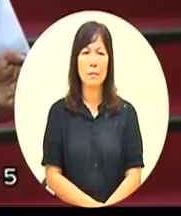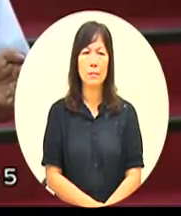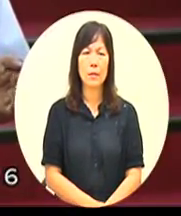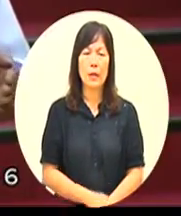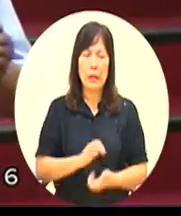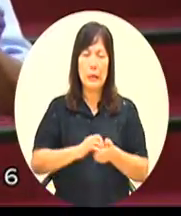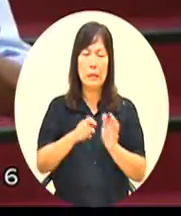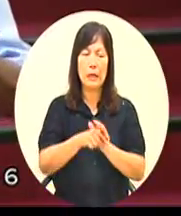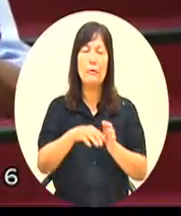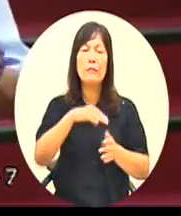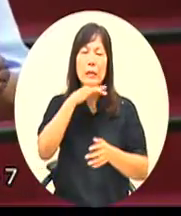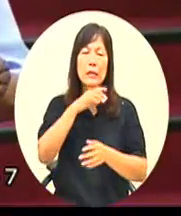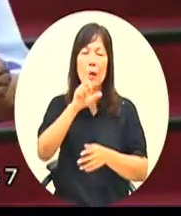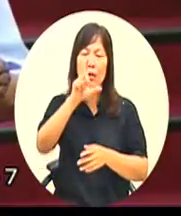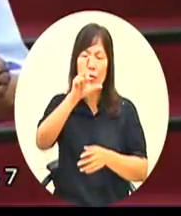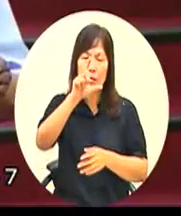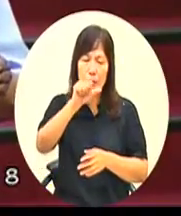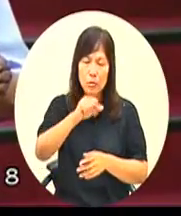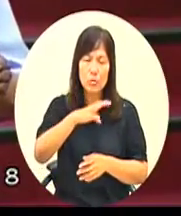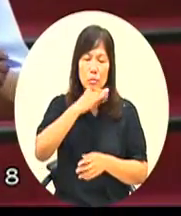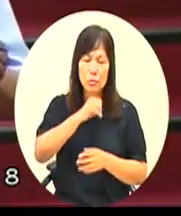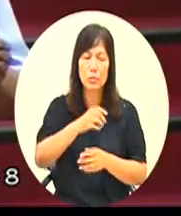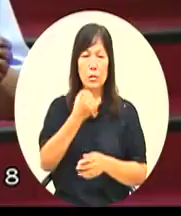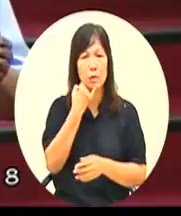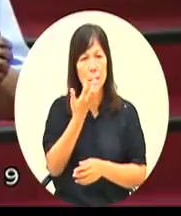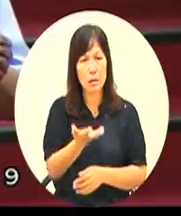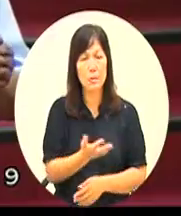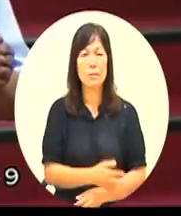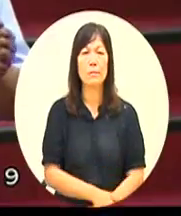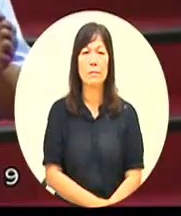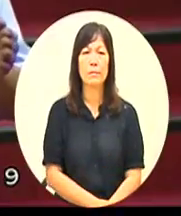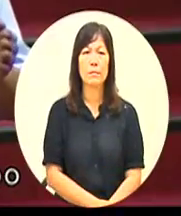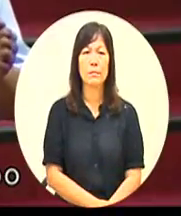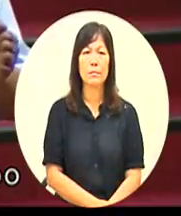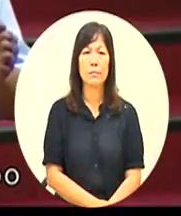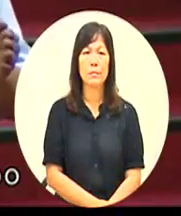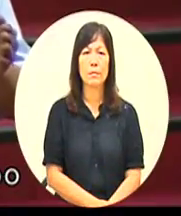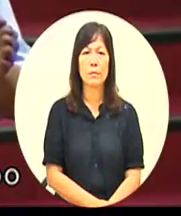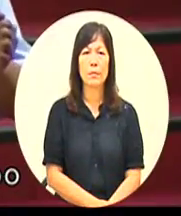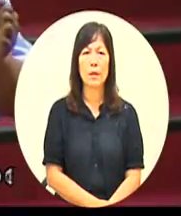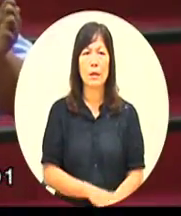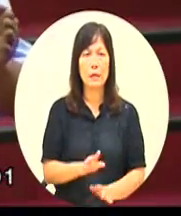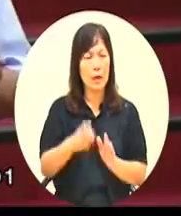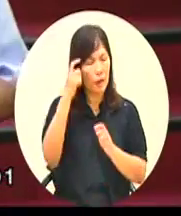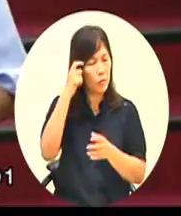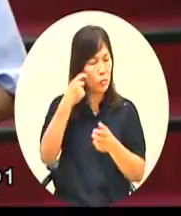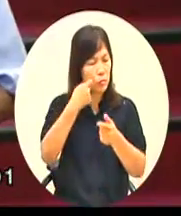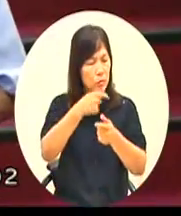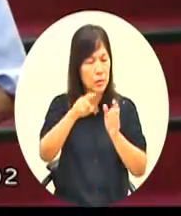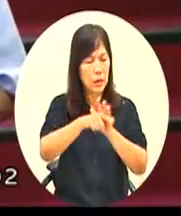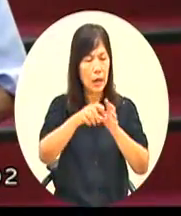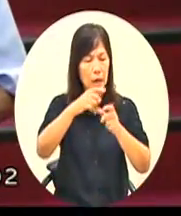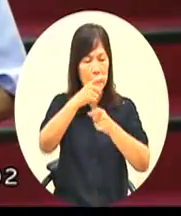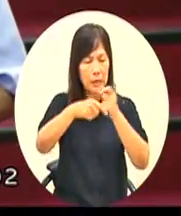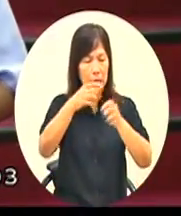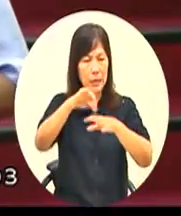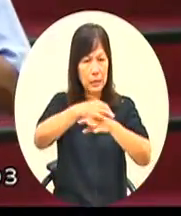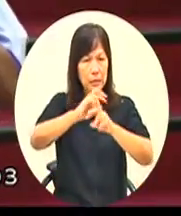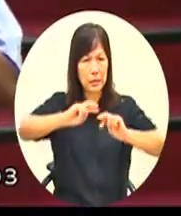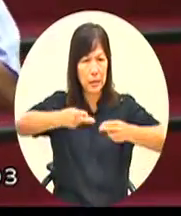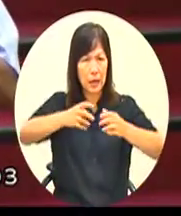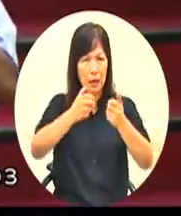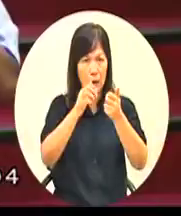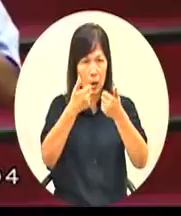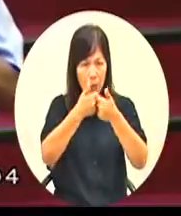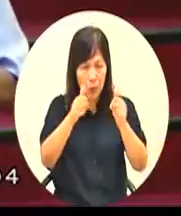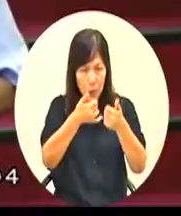到65岁。所以我在这边也要请我们年金改革委员会啊，也